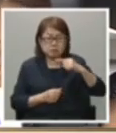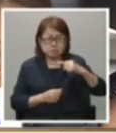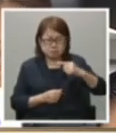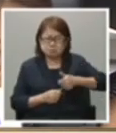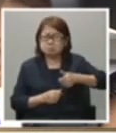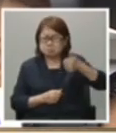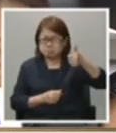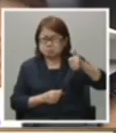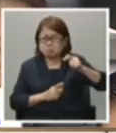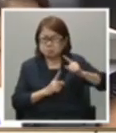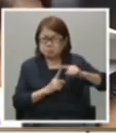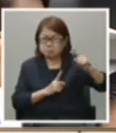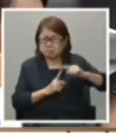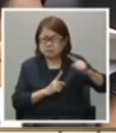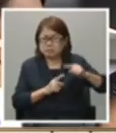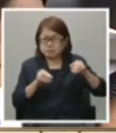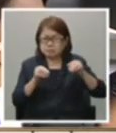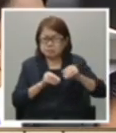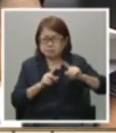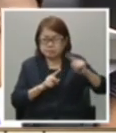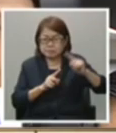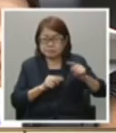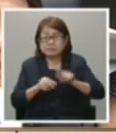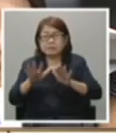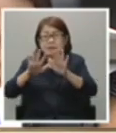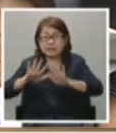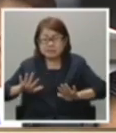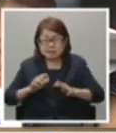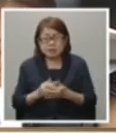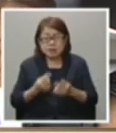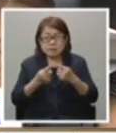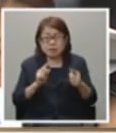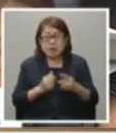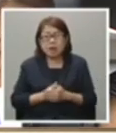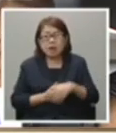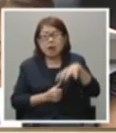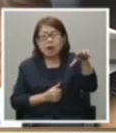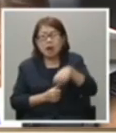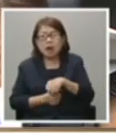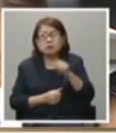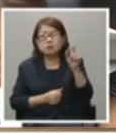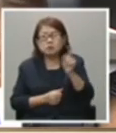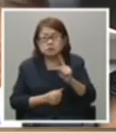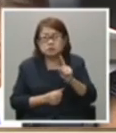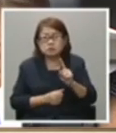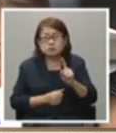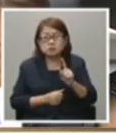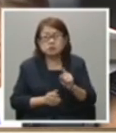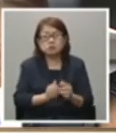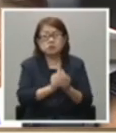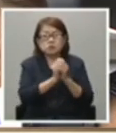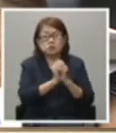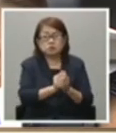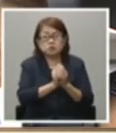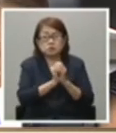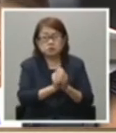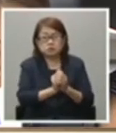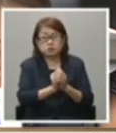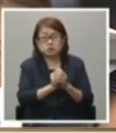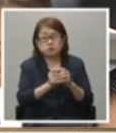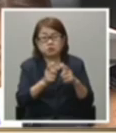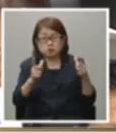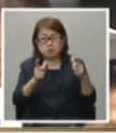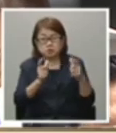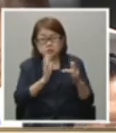าคนี้แต่ท่านกลับดึงเอาทุนใหญ่ระดับชาติที่เทคโนโล